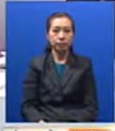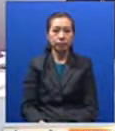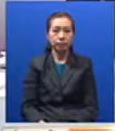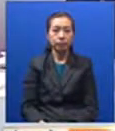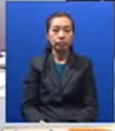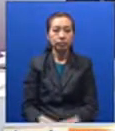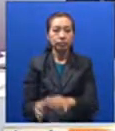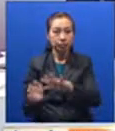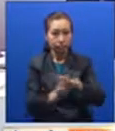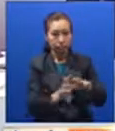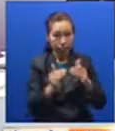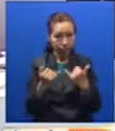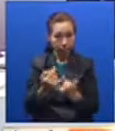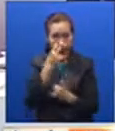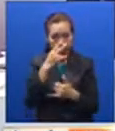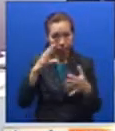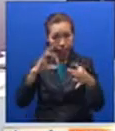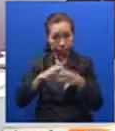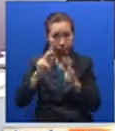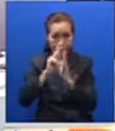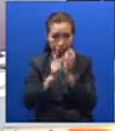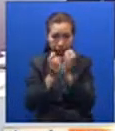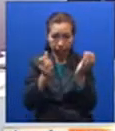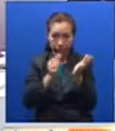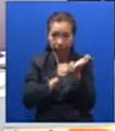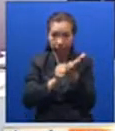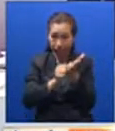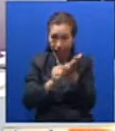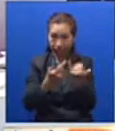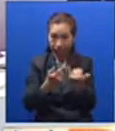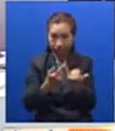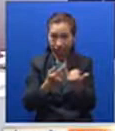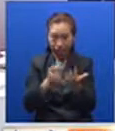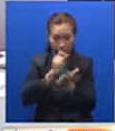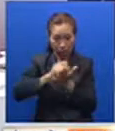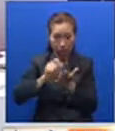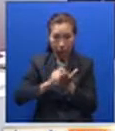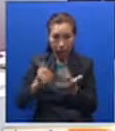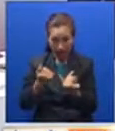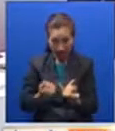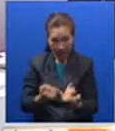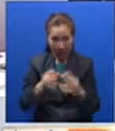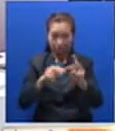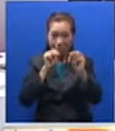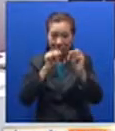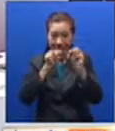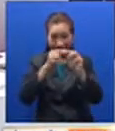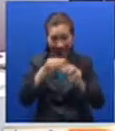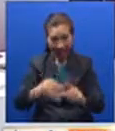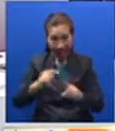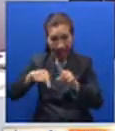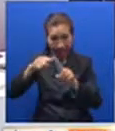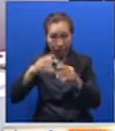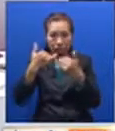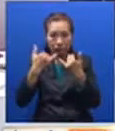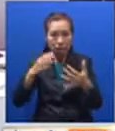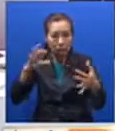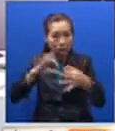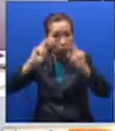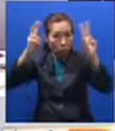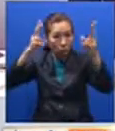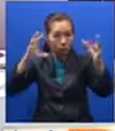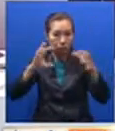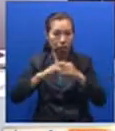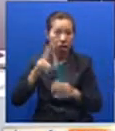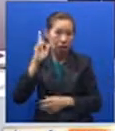มาดูความคืบหน้าเรื่องของการแก้ไขรัฐธรรมนูญหรือว่ายกร่างรัฐธรรมนูญรายมาตรากันบ้างนะคะตอนนี้เรื่องของสิทธิเสรีภาพของ